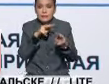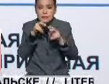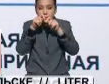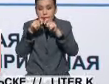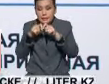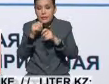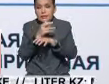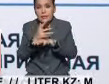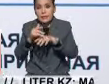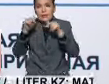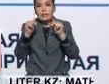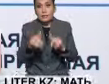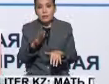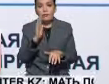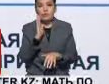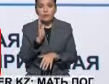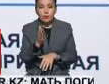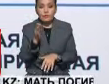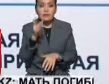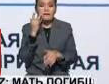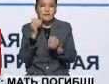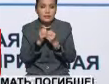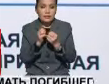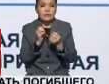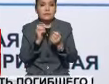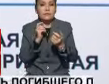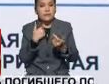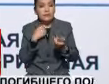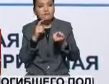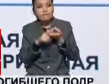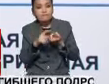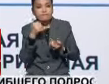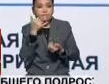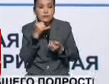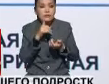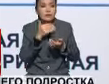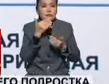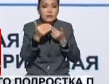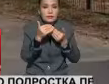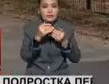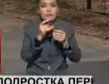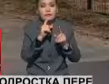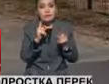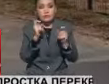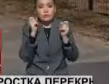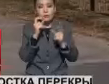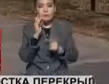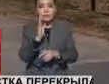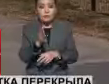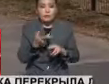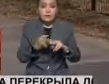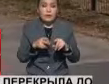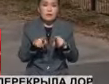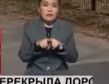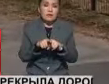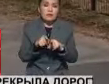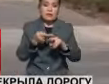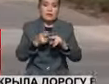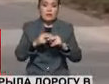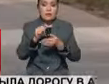контроле, следить за их решением и будем на связи с человеком, подавшим заявку. Доведем до конца. Подобные встречи члены партии